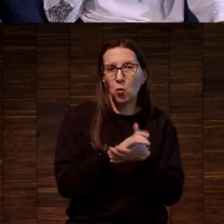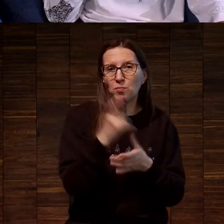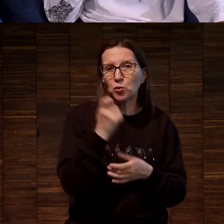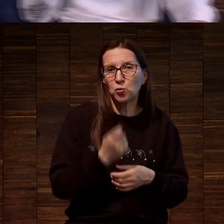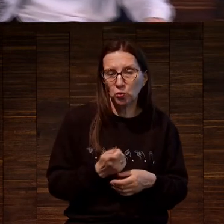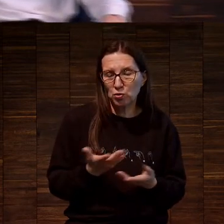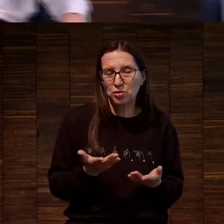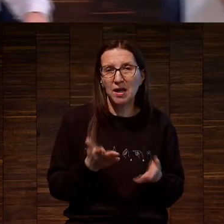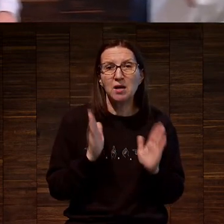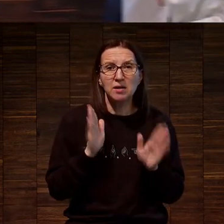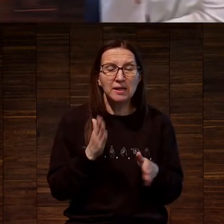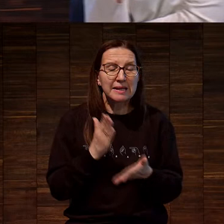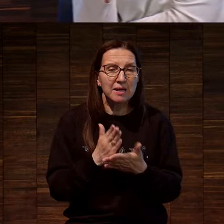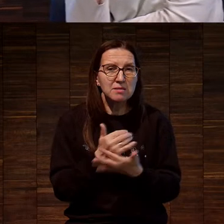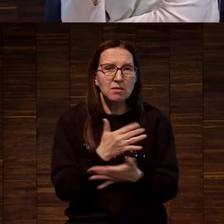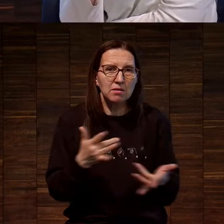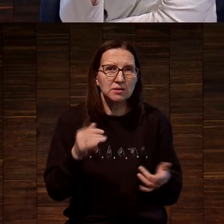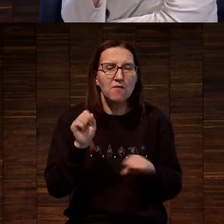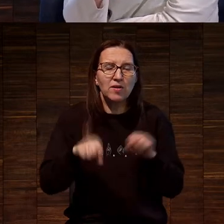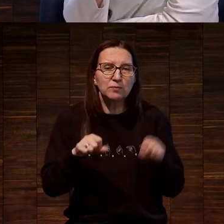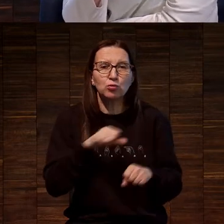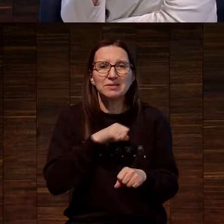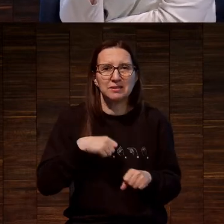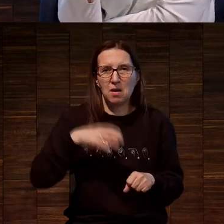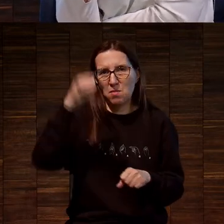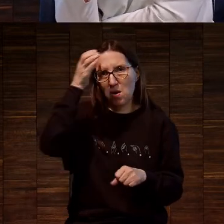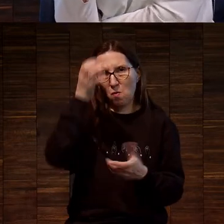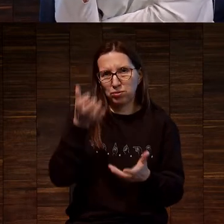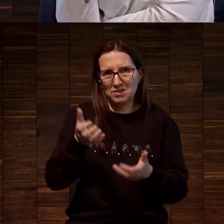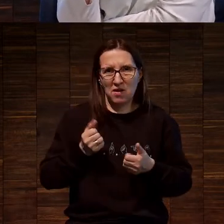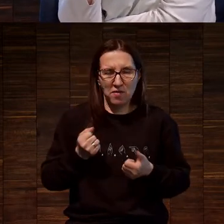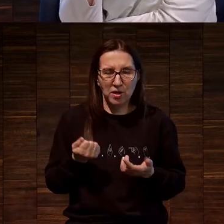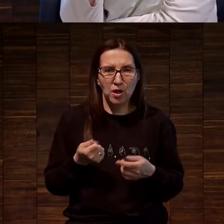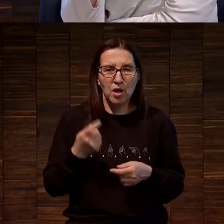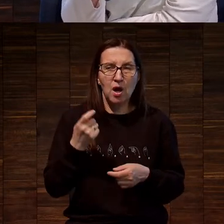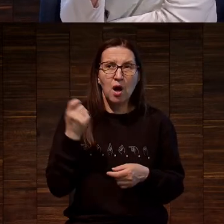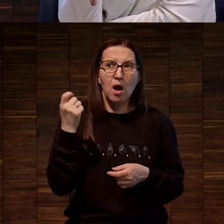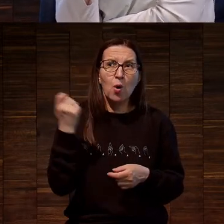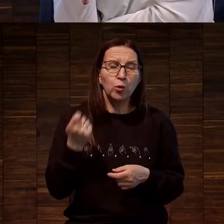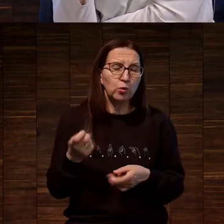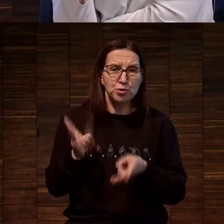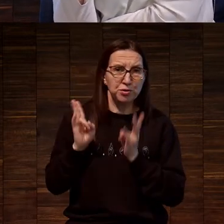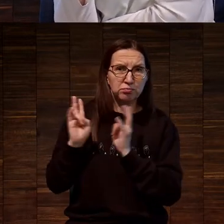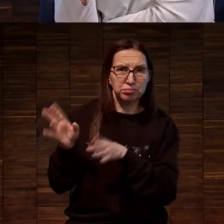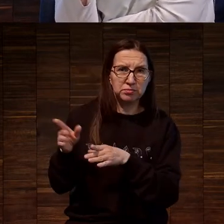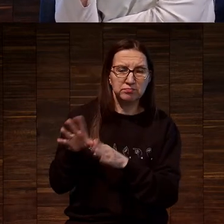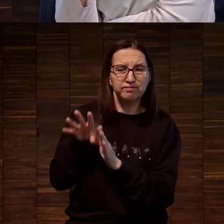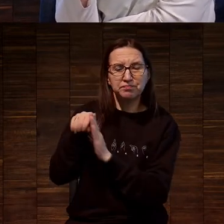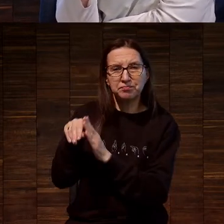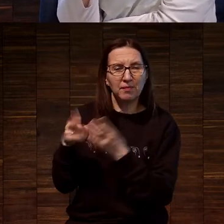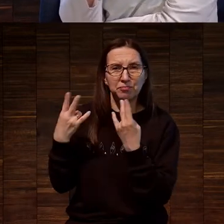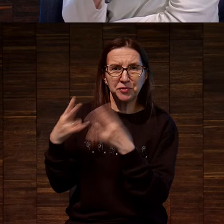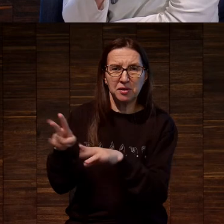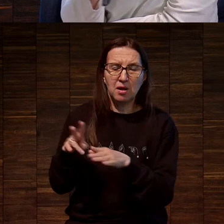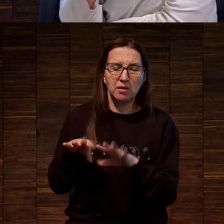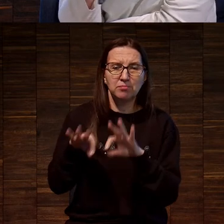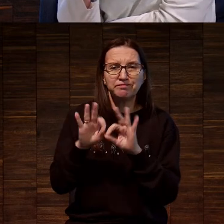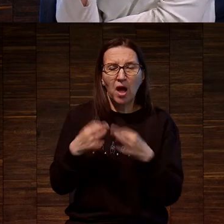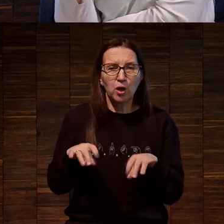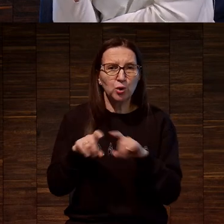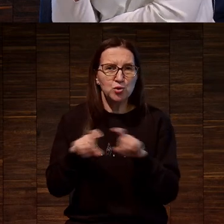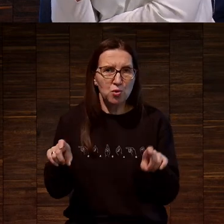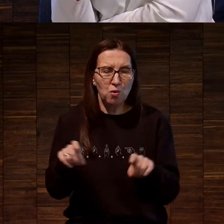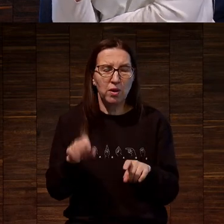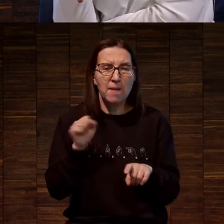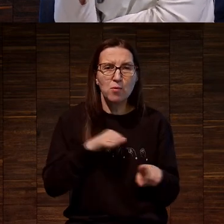способы самообразования. То есть художник может обойти арт-школы и набрать большое